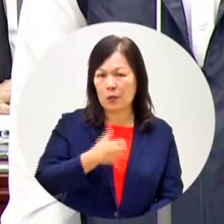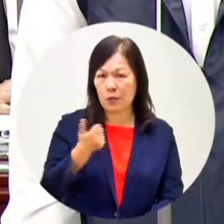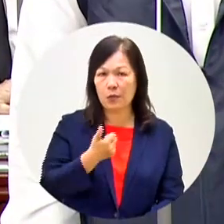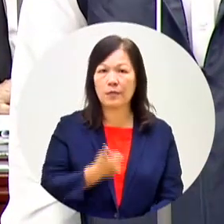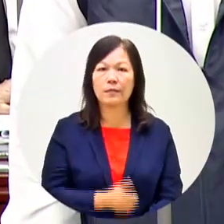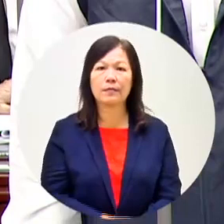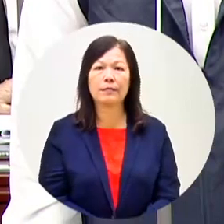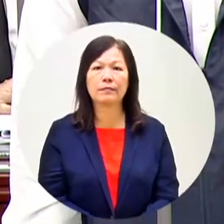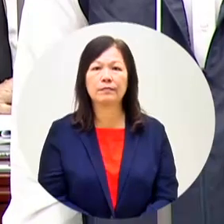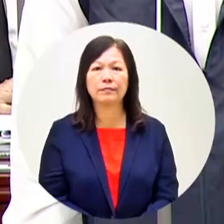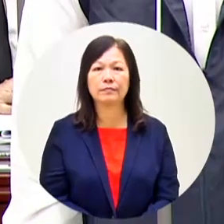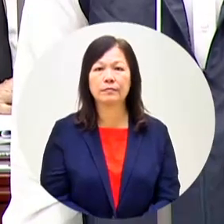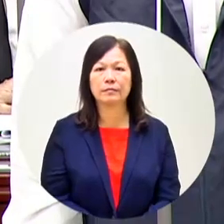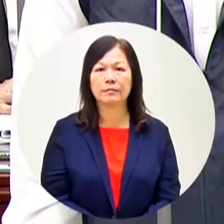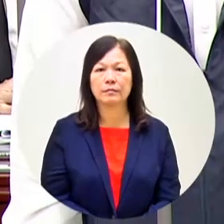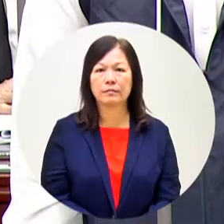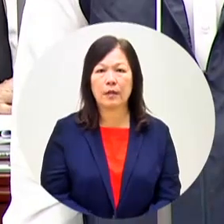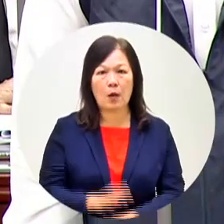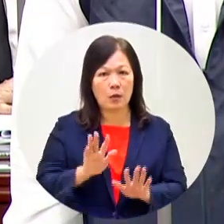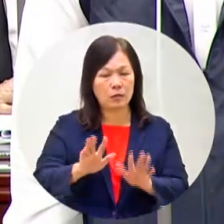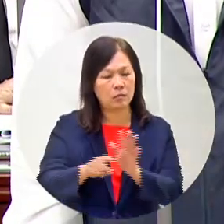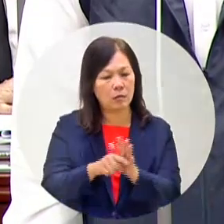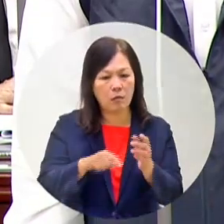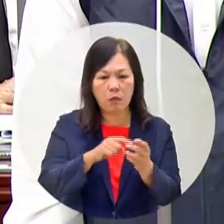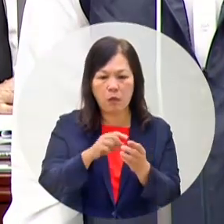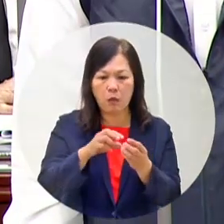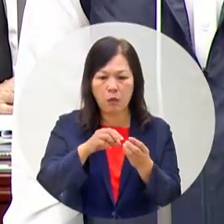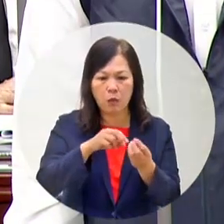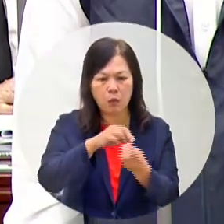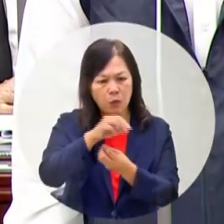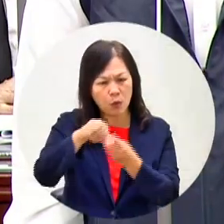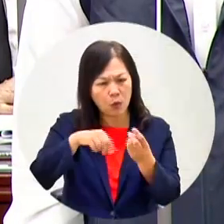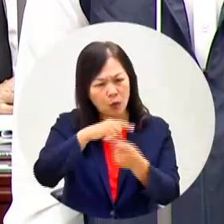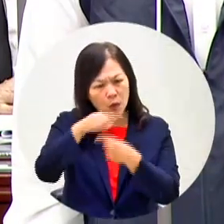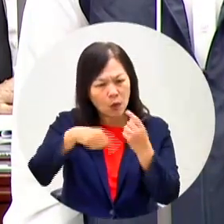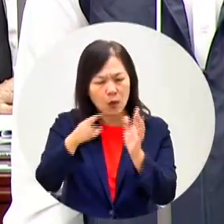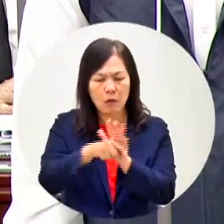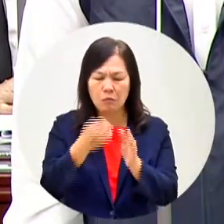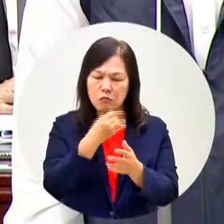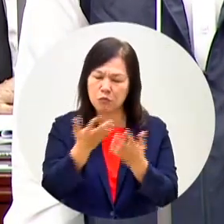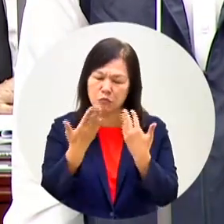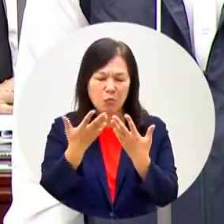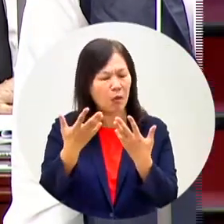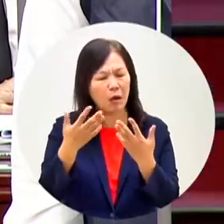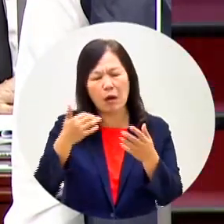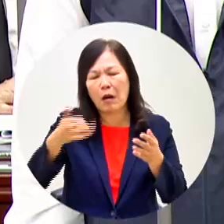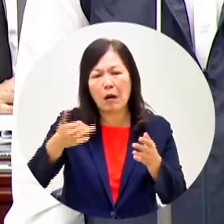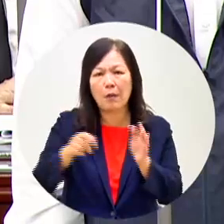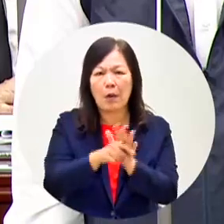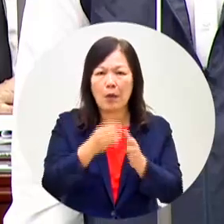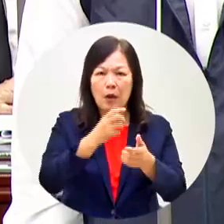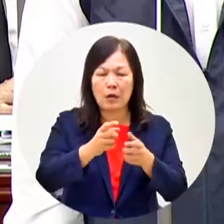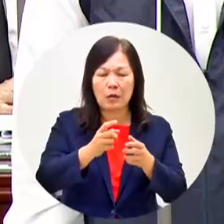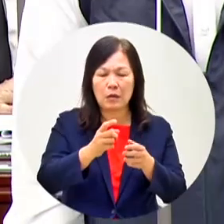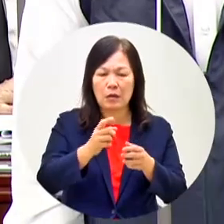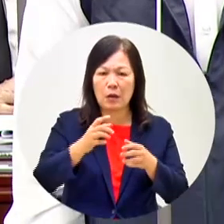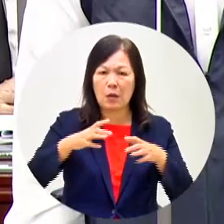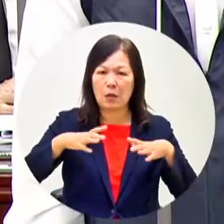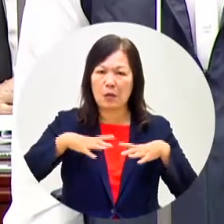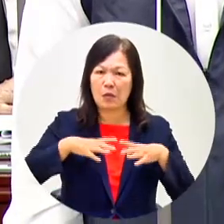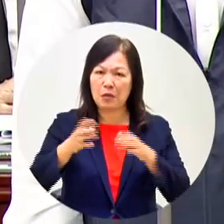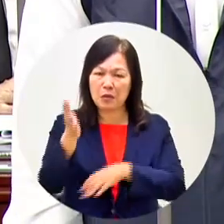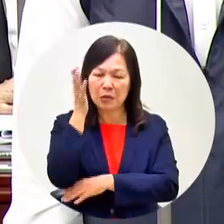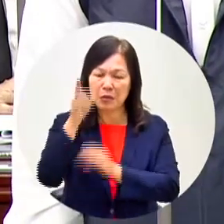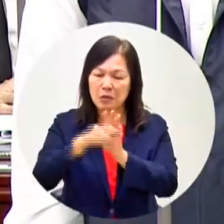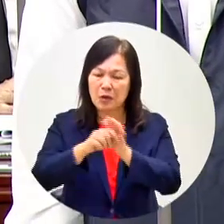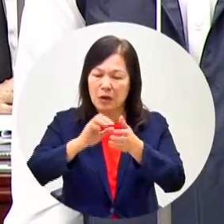前的调动啊，是还没有明朗，因为上层都还没有做调整，所以目前还